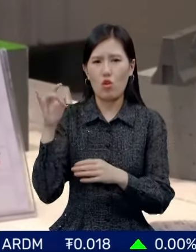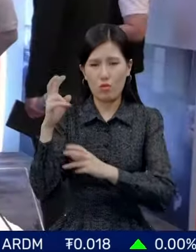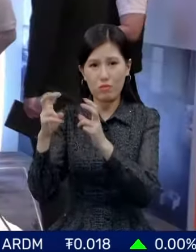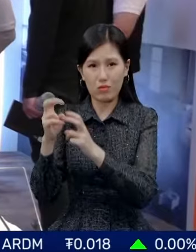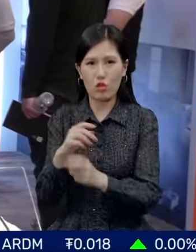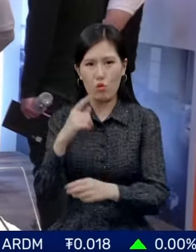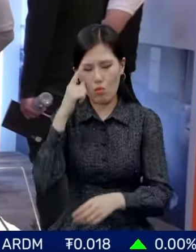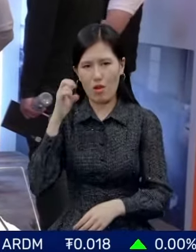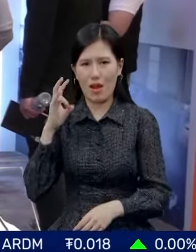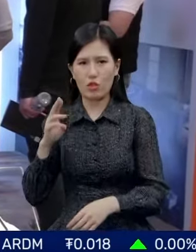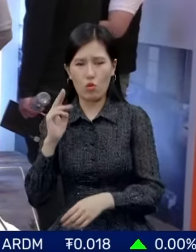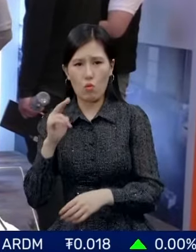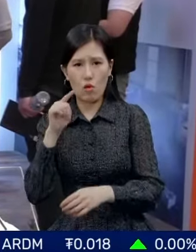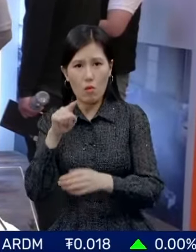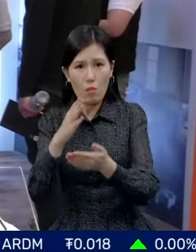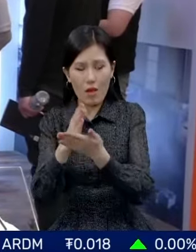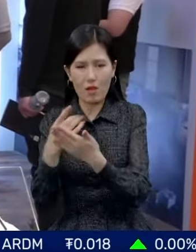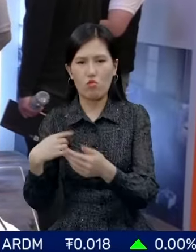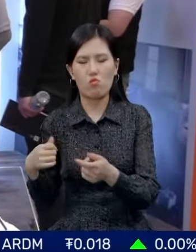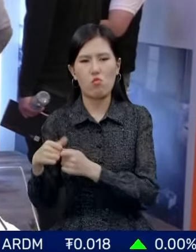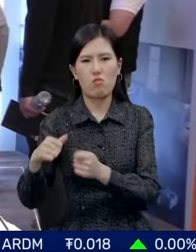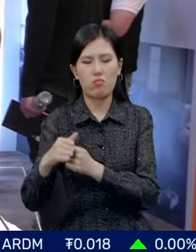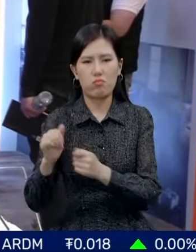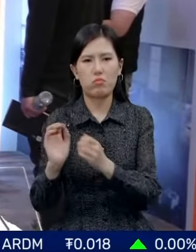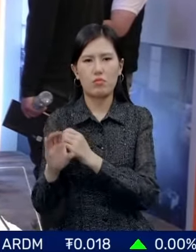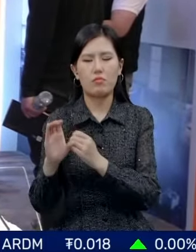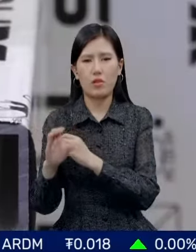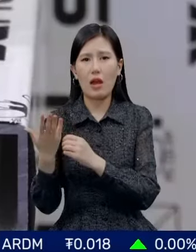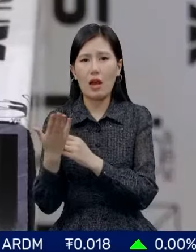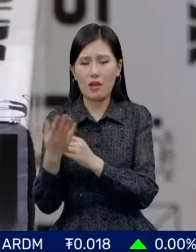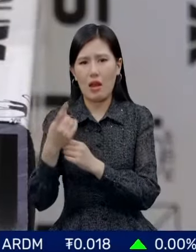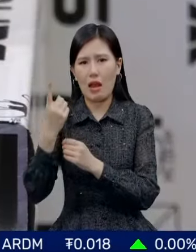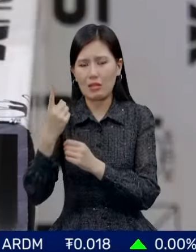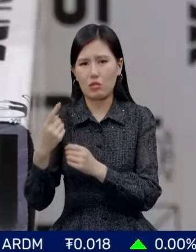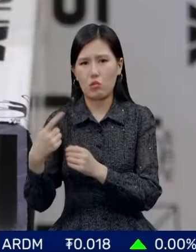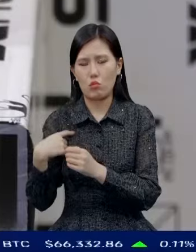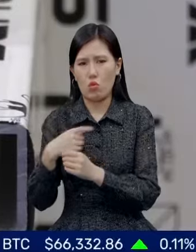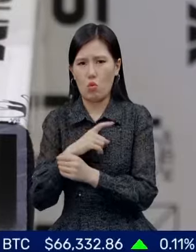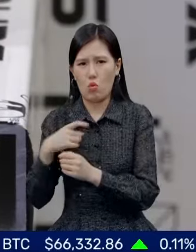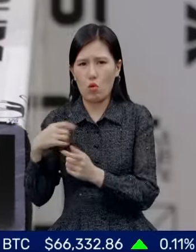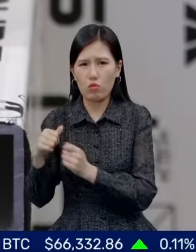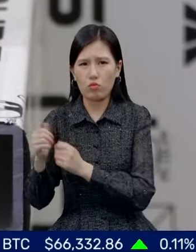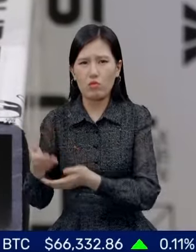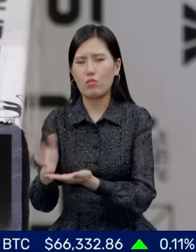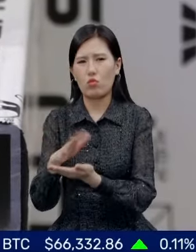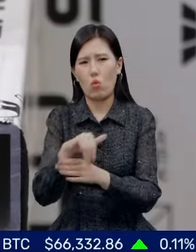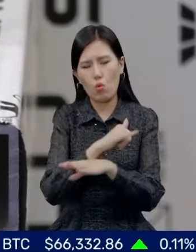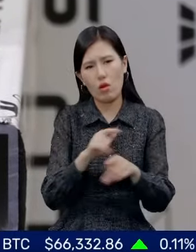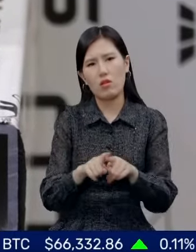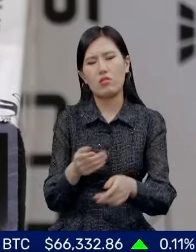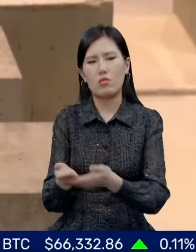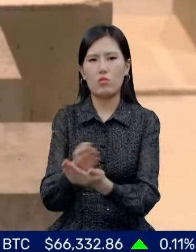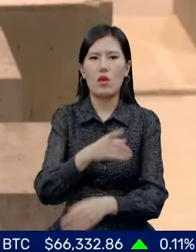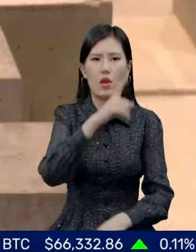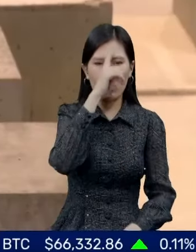ирснийг тус компани ерөнхийлөгч хэлж байла. Гэхдээ үүнийг дангаан зөвлөрлөгчд бус төр засгаас дэмжих хэрэгтэйг онцоллоо. Наад зах нь эмнэлэг, сургууль,